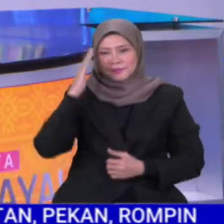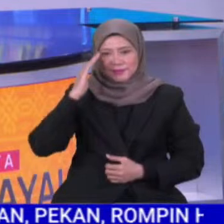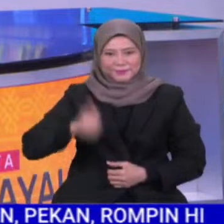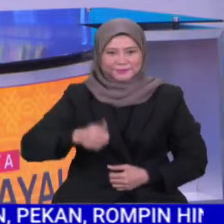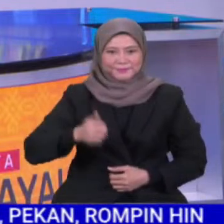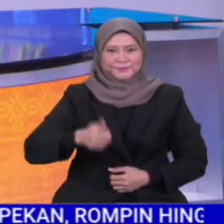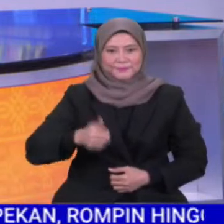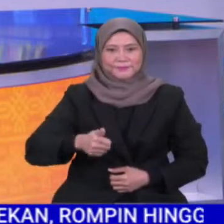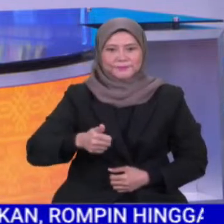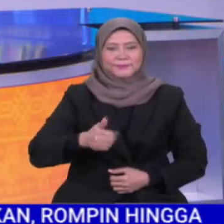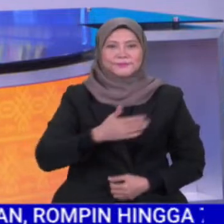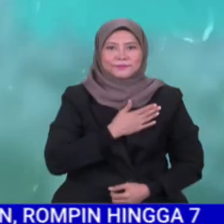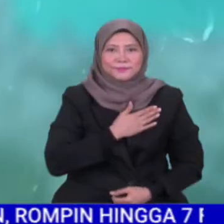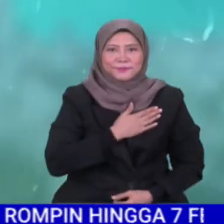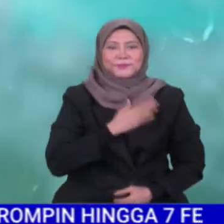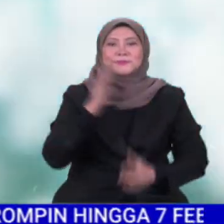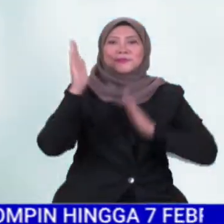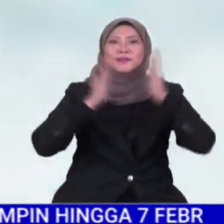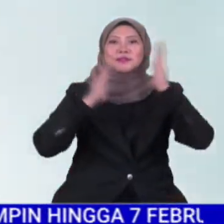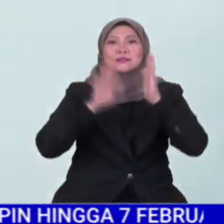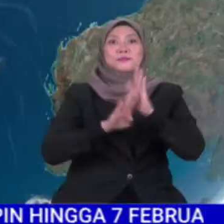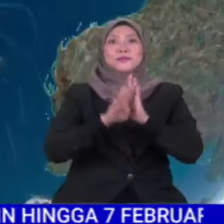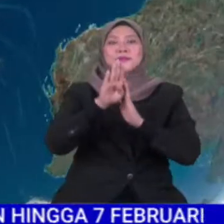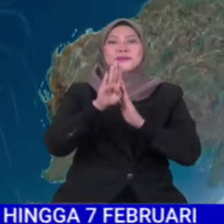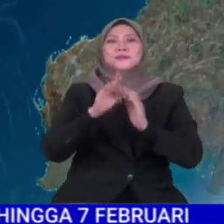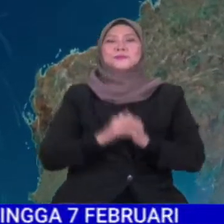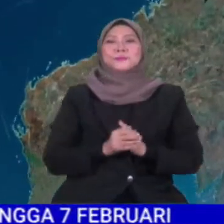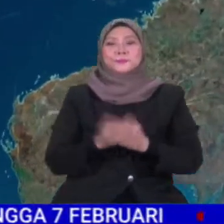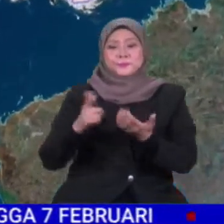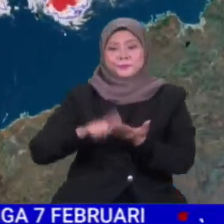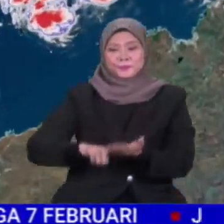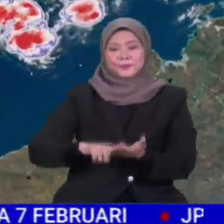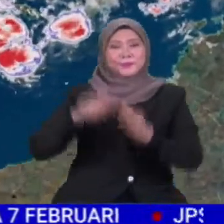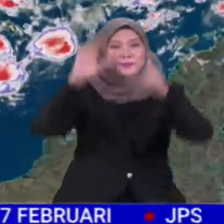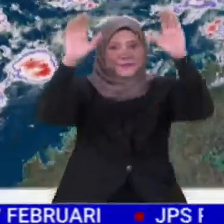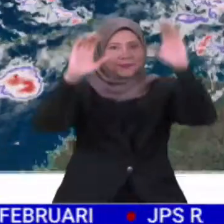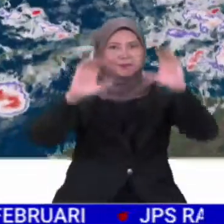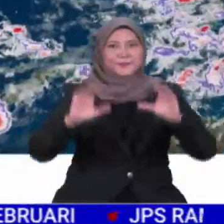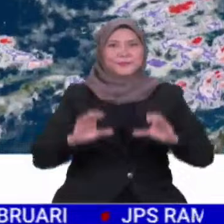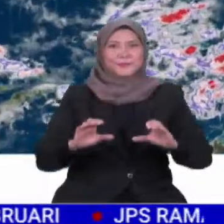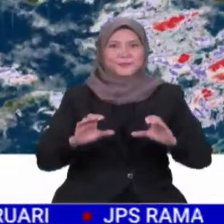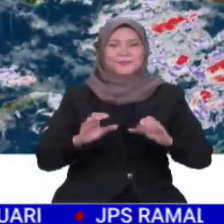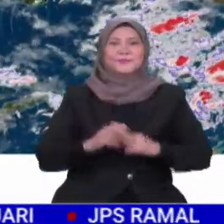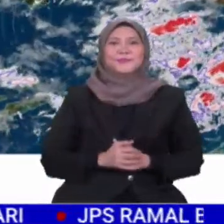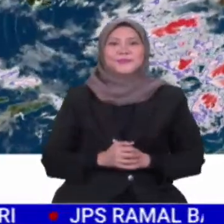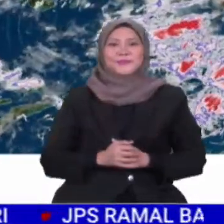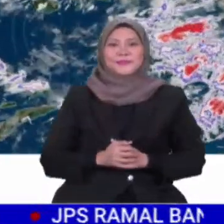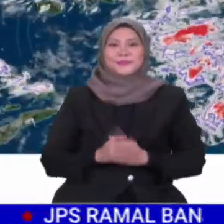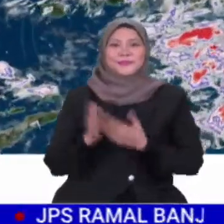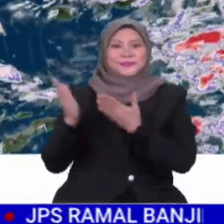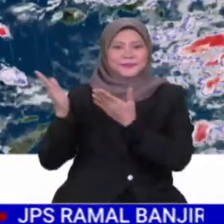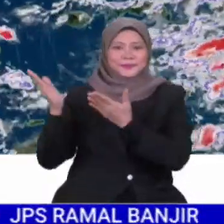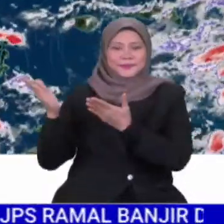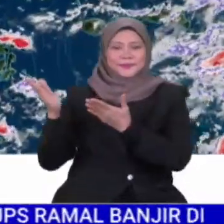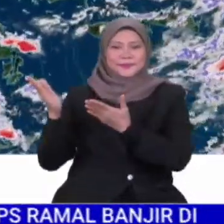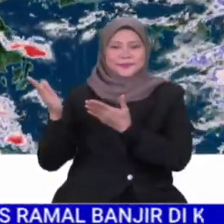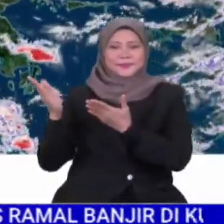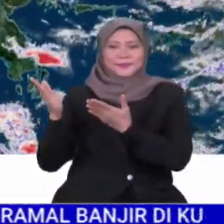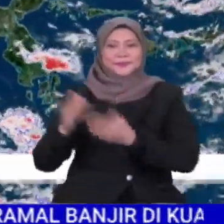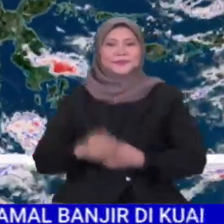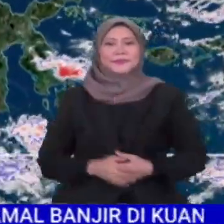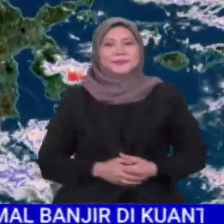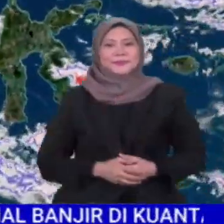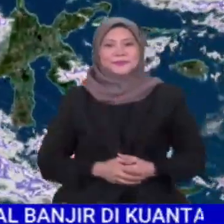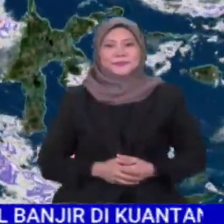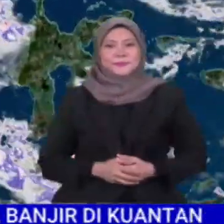Assalamualaikum dan salam Malaysia Madani. Baik, kita mulakan laporan cuaca pada hari ini dengan melihat paparan imej